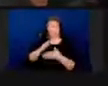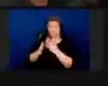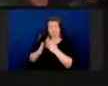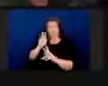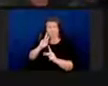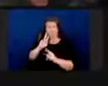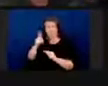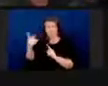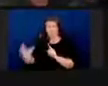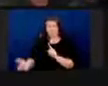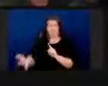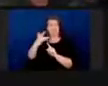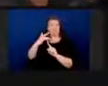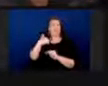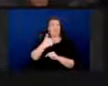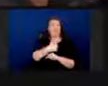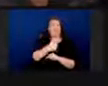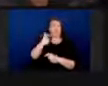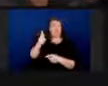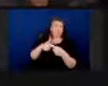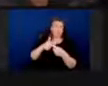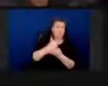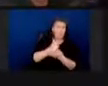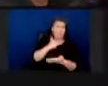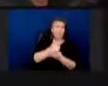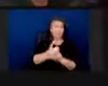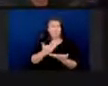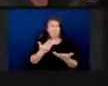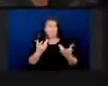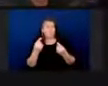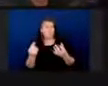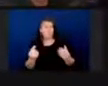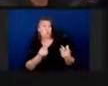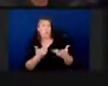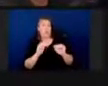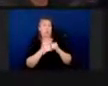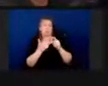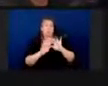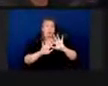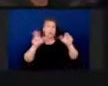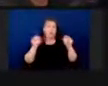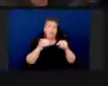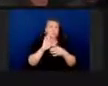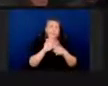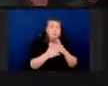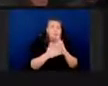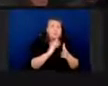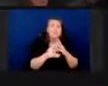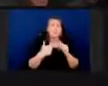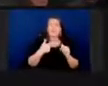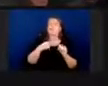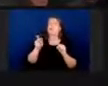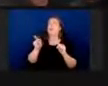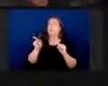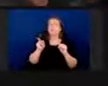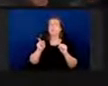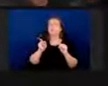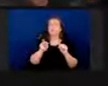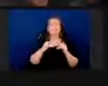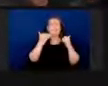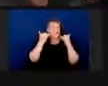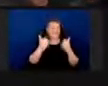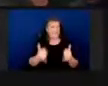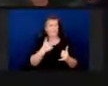kufanya kazi yao na kusaidia katika usaidizi wote ambao tungependa kuhitaji.